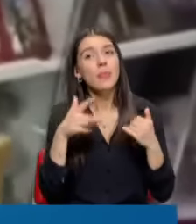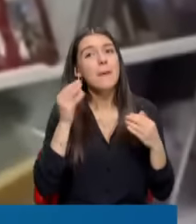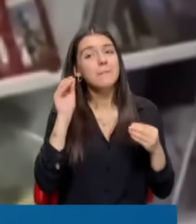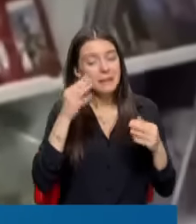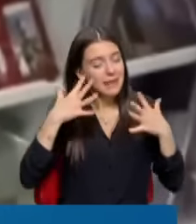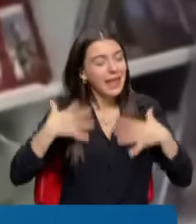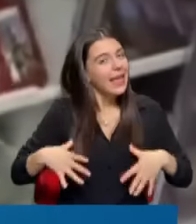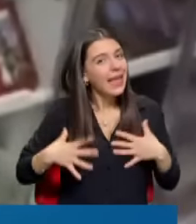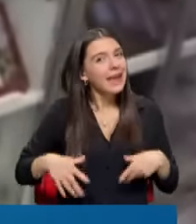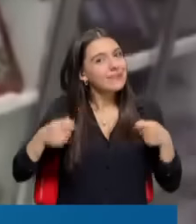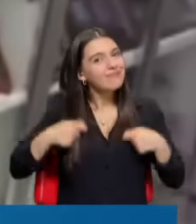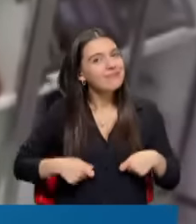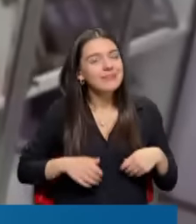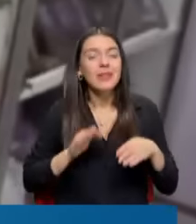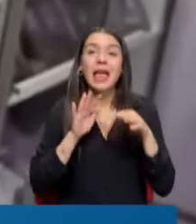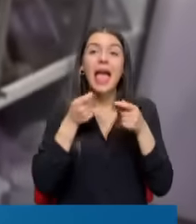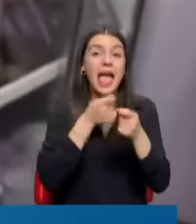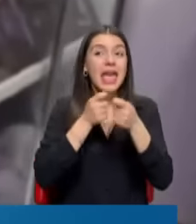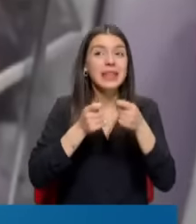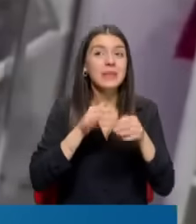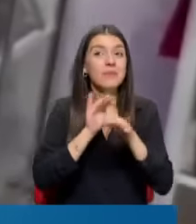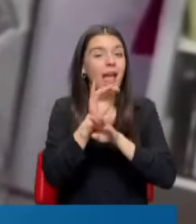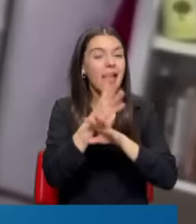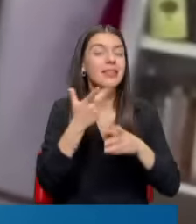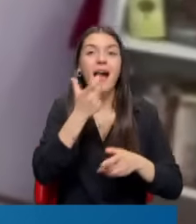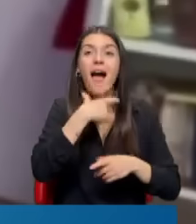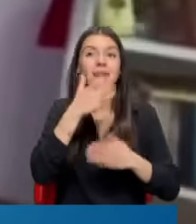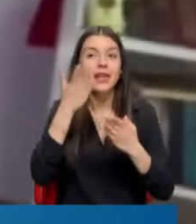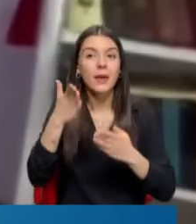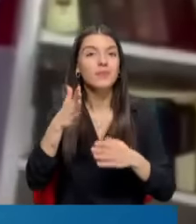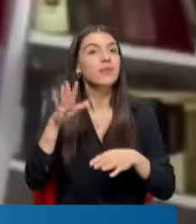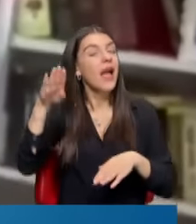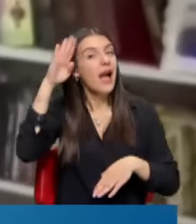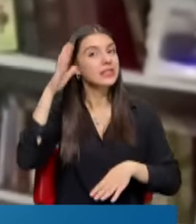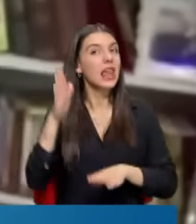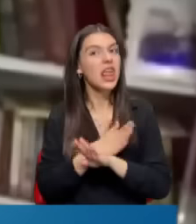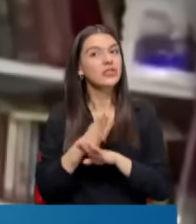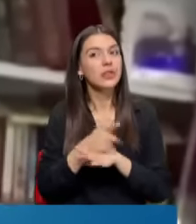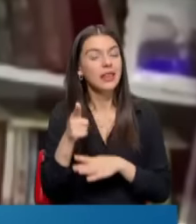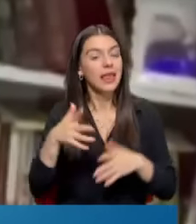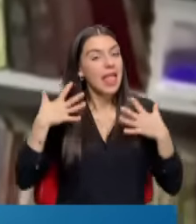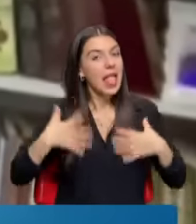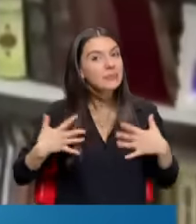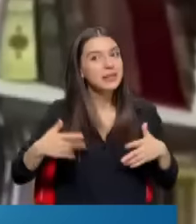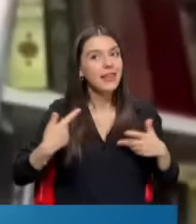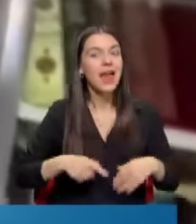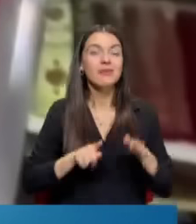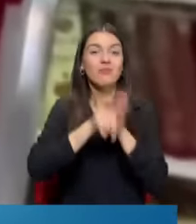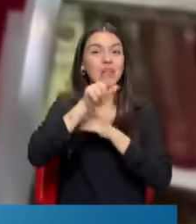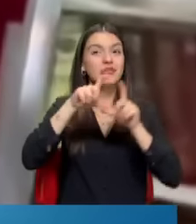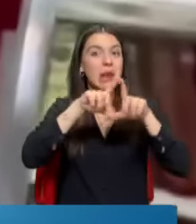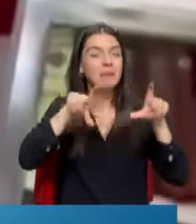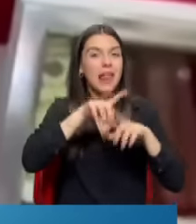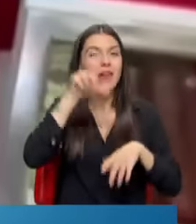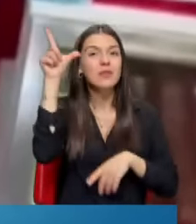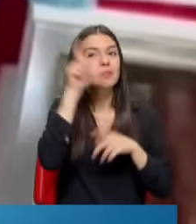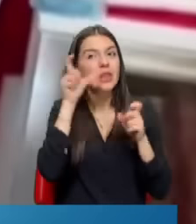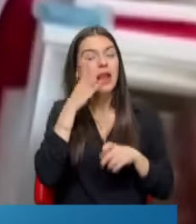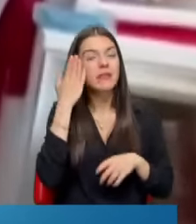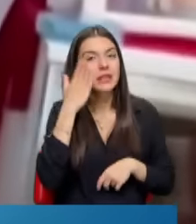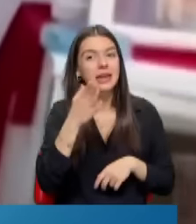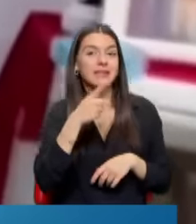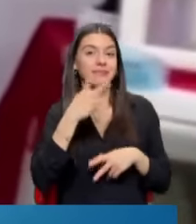giydiği kıyafetler, eğitim hayatında aldığı karneler, askeri eşyaları, üniformaları, başarı belgeleri, fotoğrafları ve